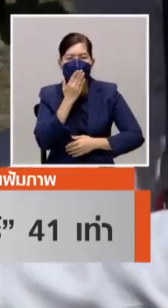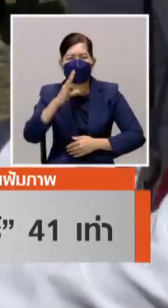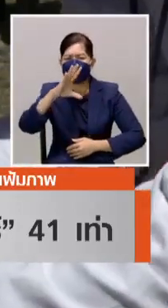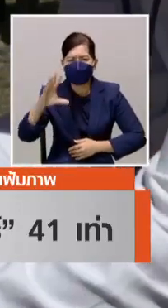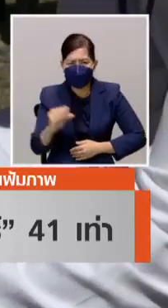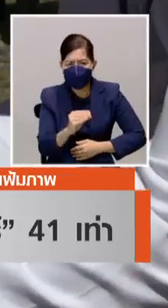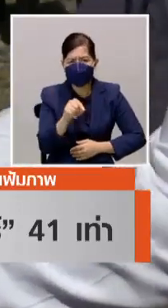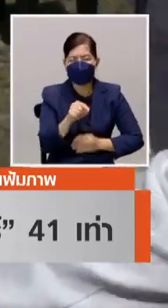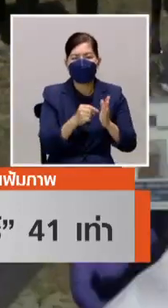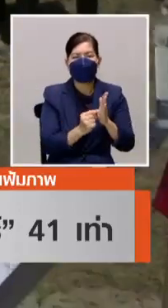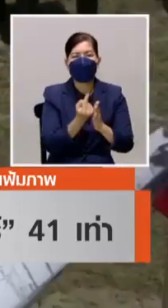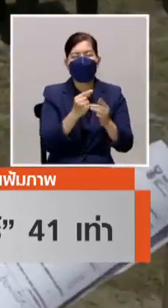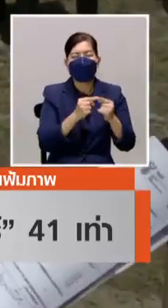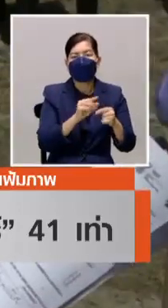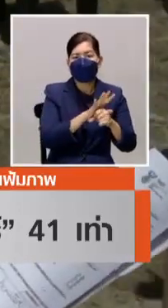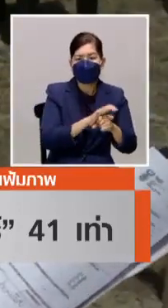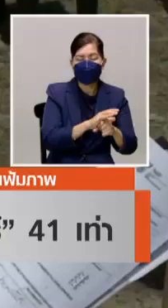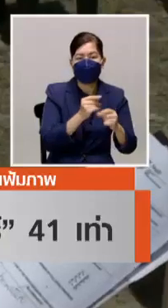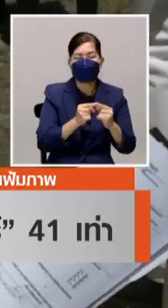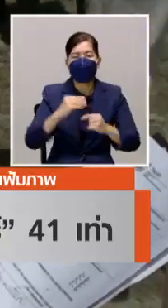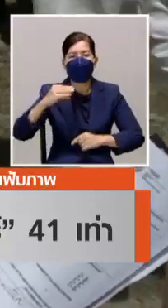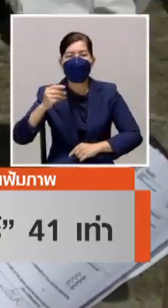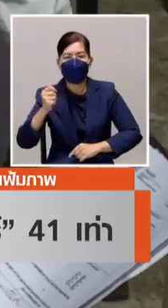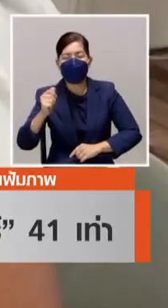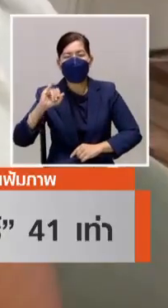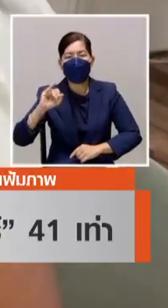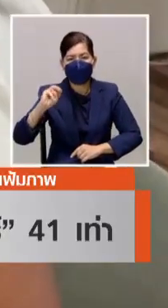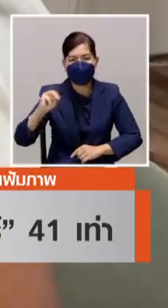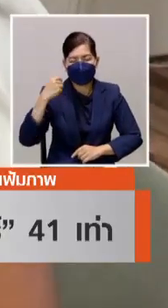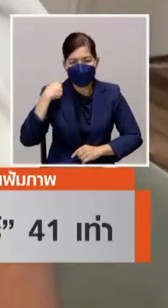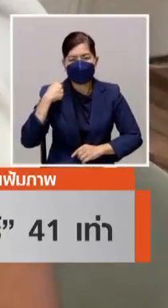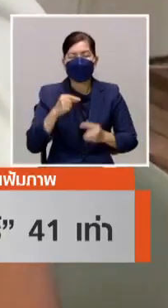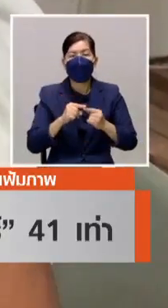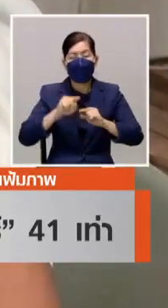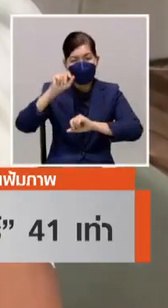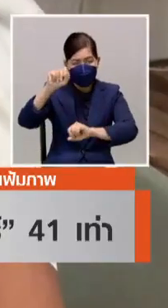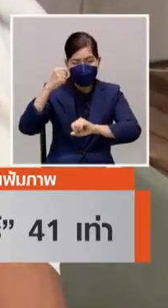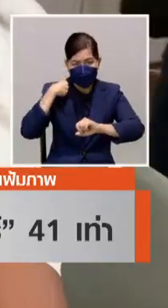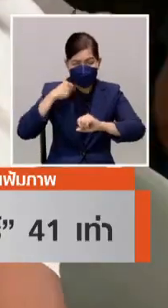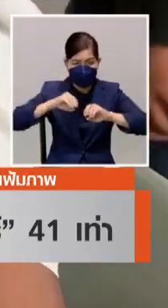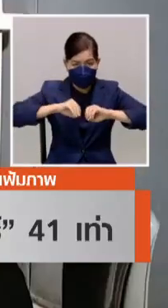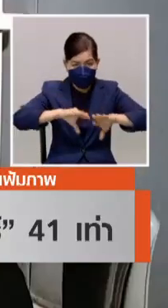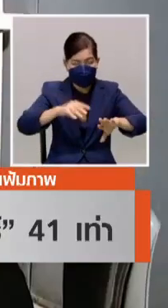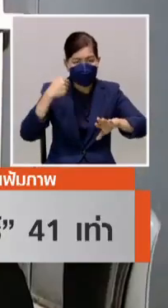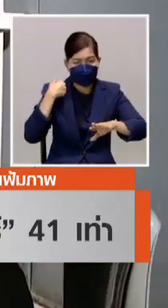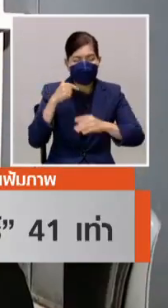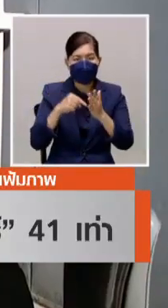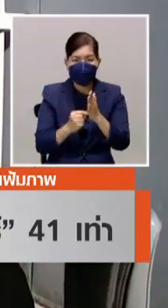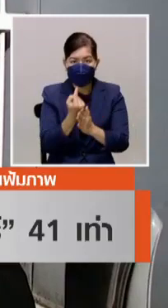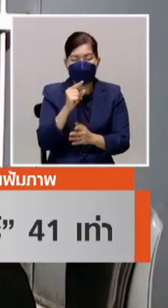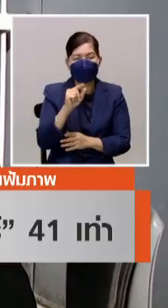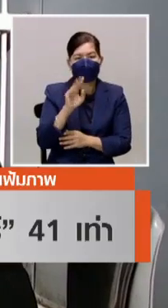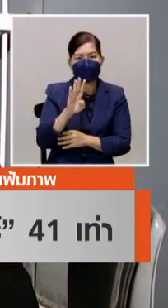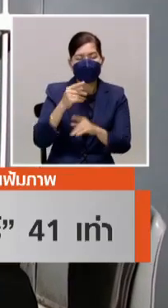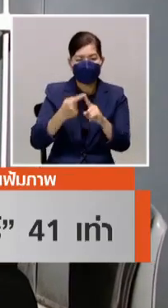ของโอไมครอนโดยประกาศว่าพบเชื้อโควิดสายพันธุ์โอไมครอนอย่างเป็นทางการเป็นครั้งแรกเมื่อ24พฤศจิกายน